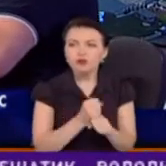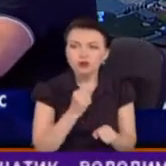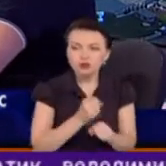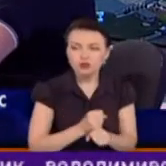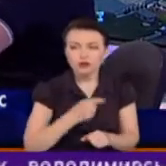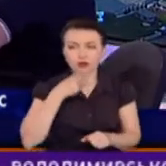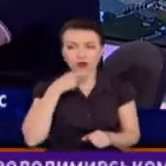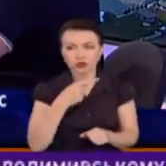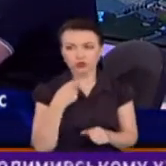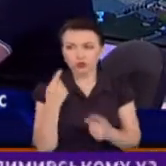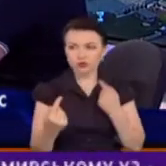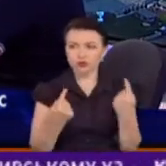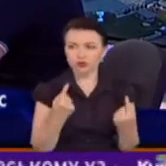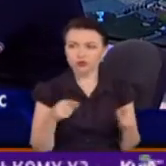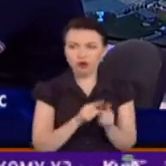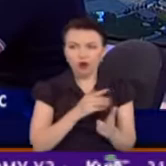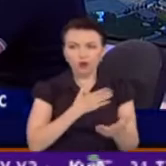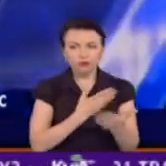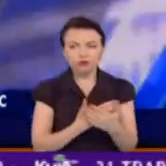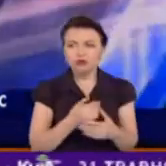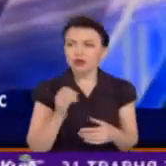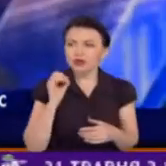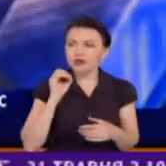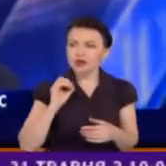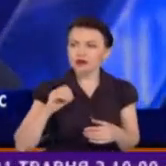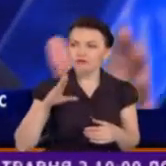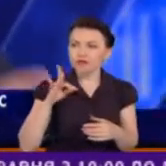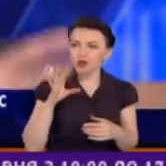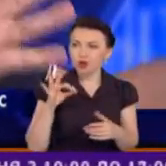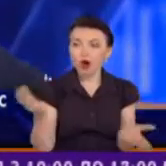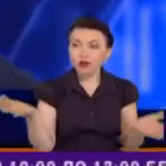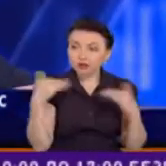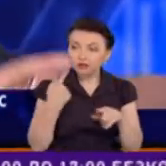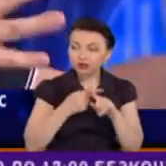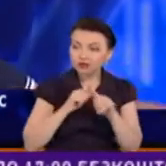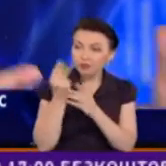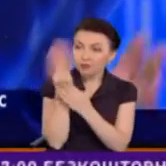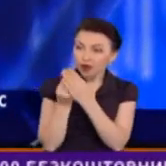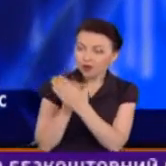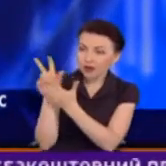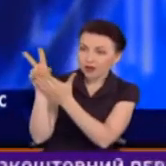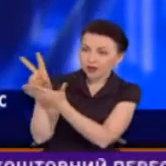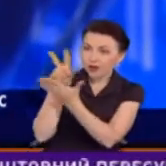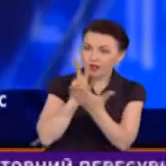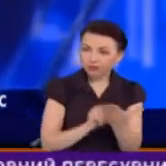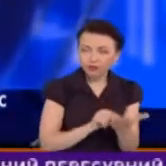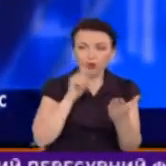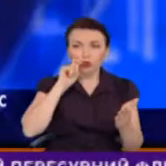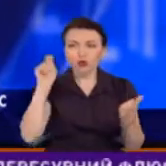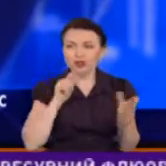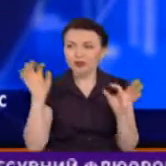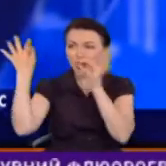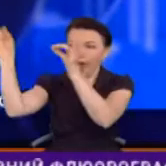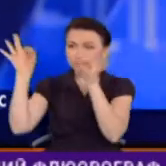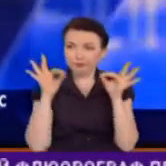вони кажуть один одному так оптимістично, єврооптимістично. А давай ми цей малюночок перенесемо отак прямо от на Україну, і він